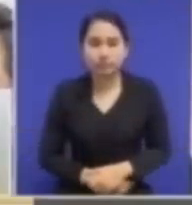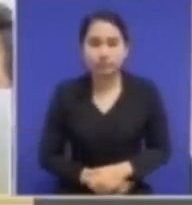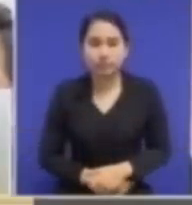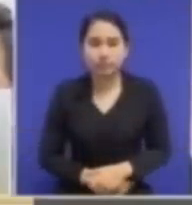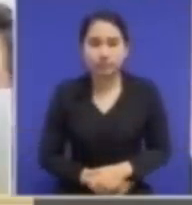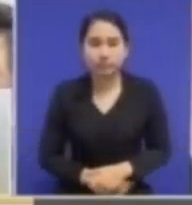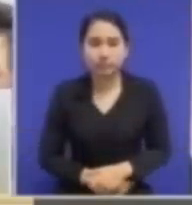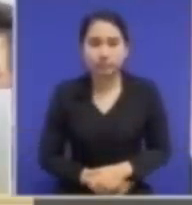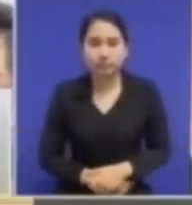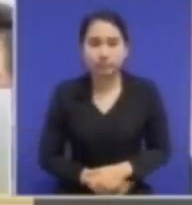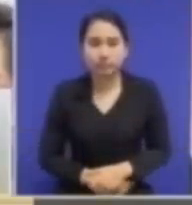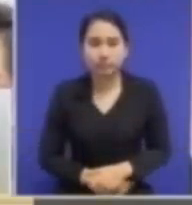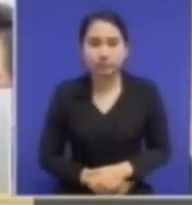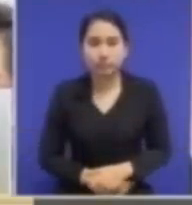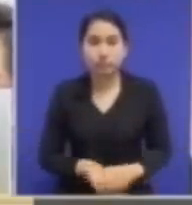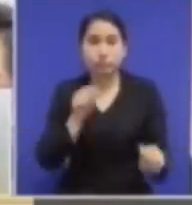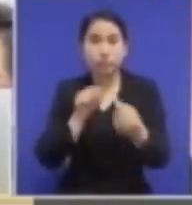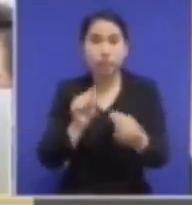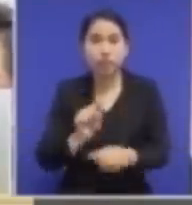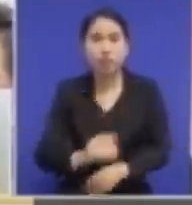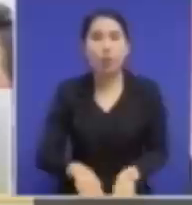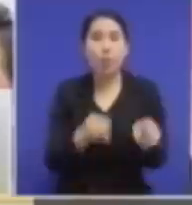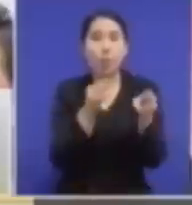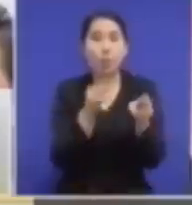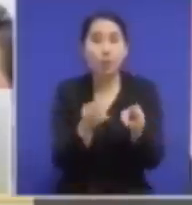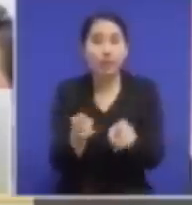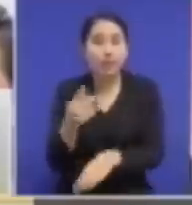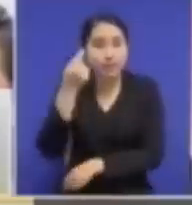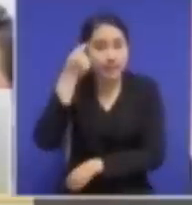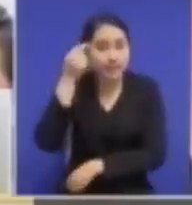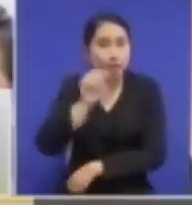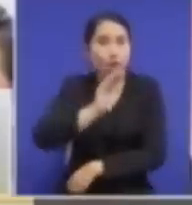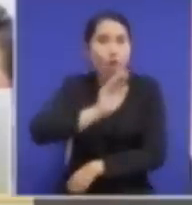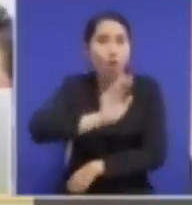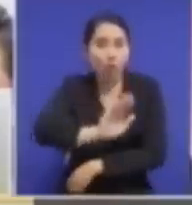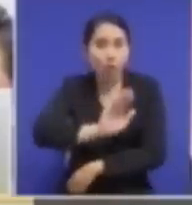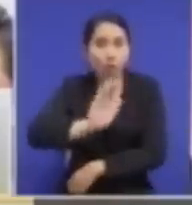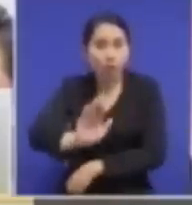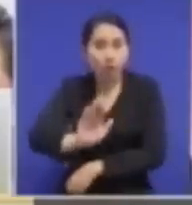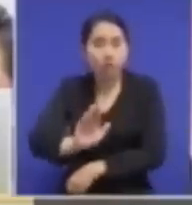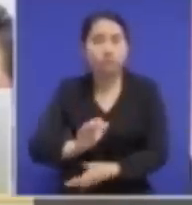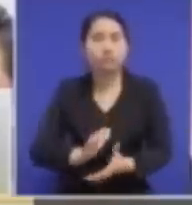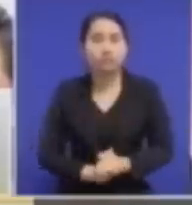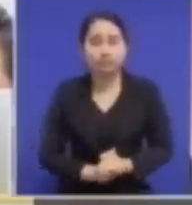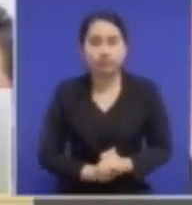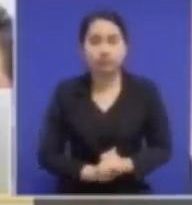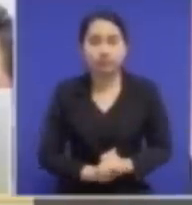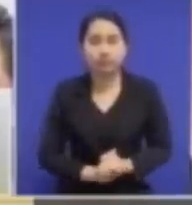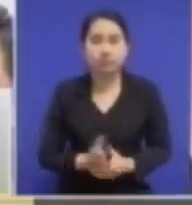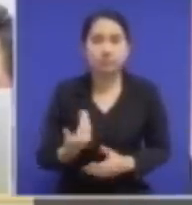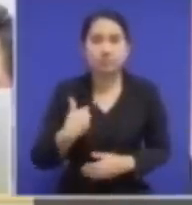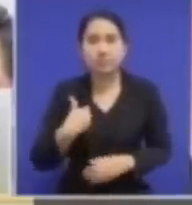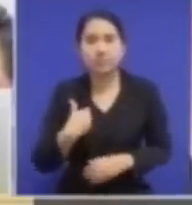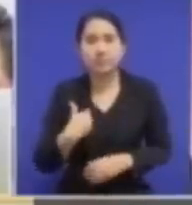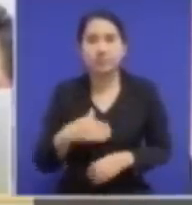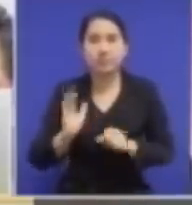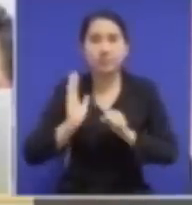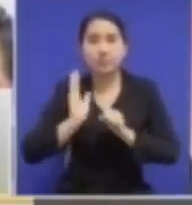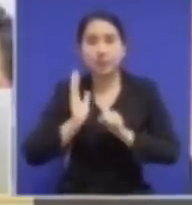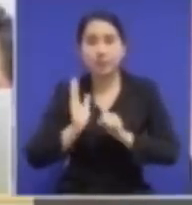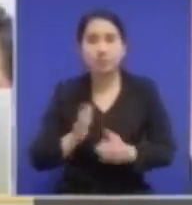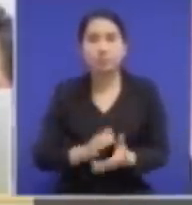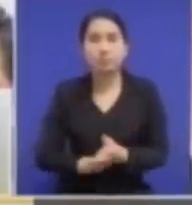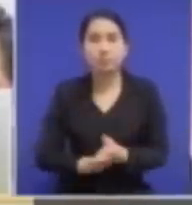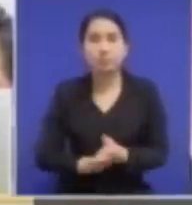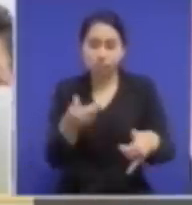การมุมมองวิสัยทัศน์ของว่าที่นายกที่ท่านได้กล่าวอ้างไว้ว่าเหมาะสมนะครับว่าอยากให้ประเทศ